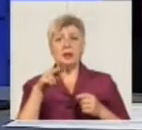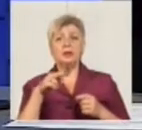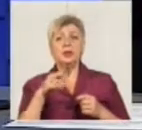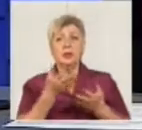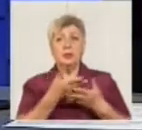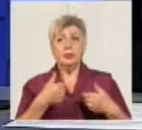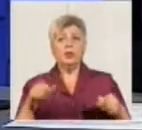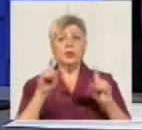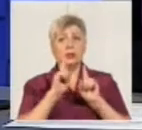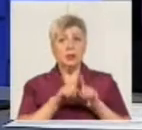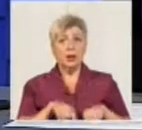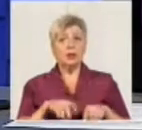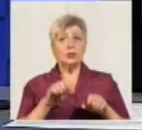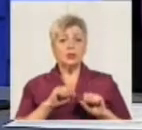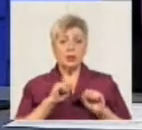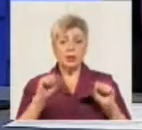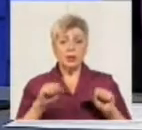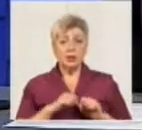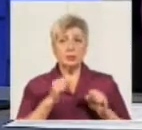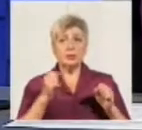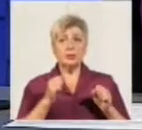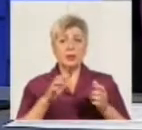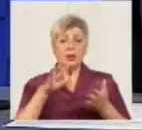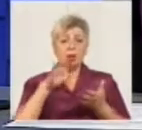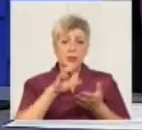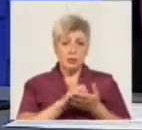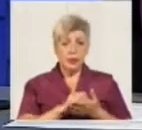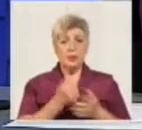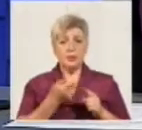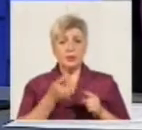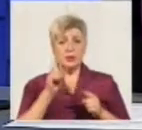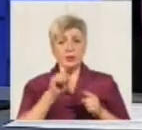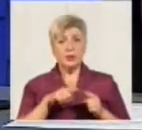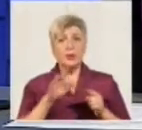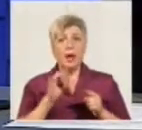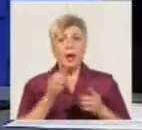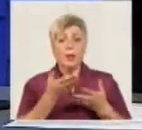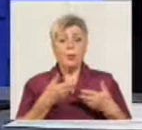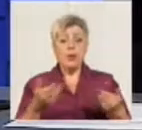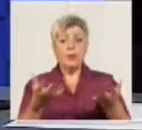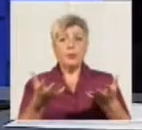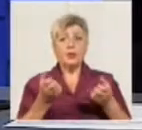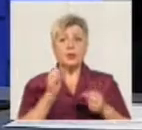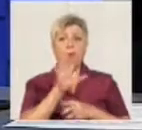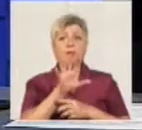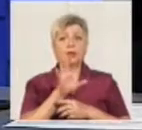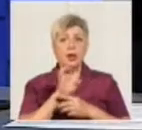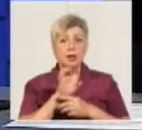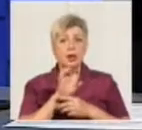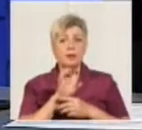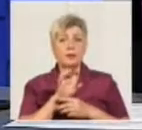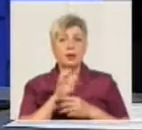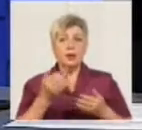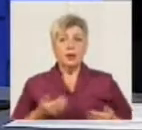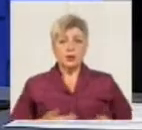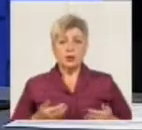також цим намагаємося займатися. Тобто ми беремо фотографії